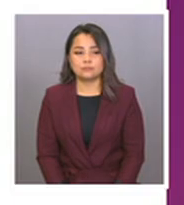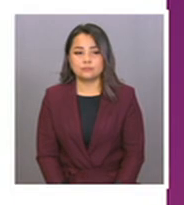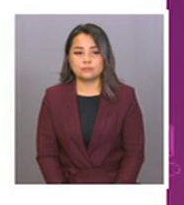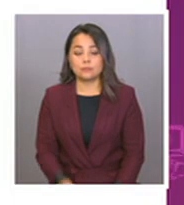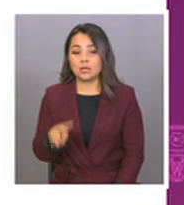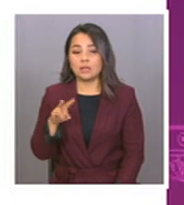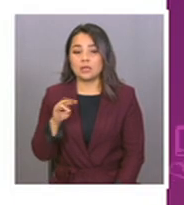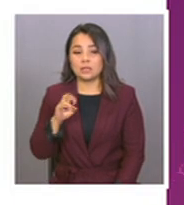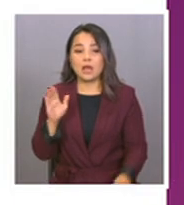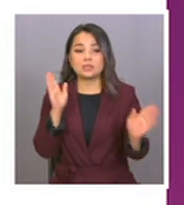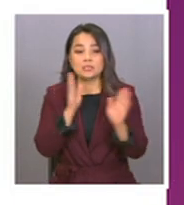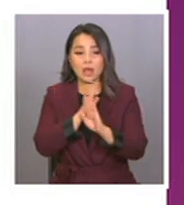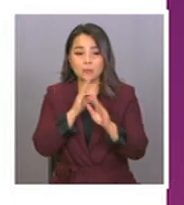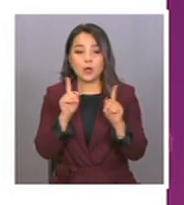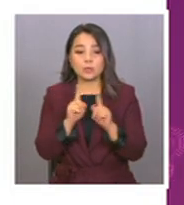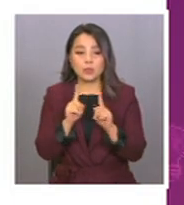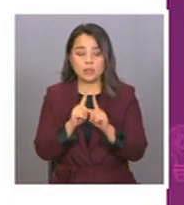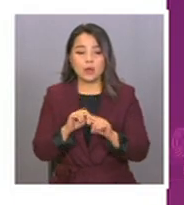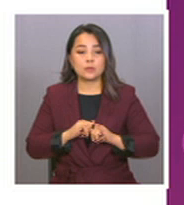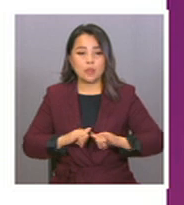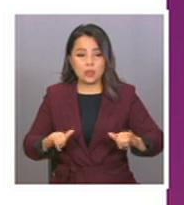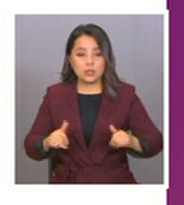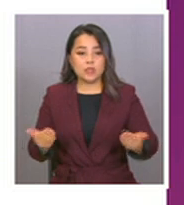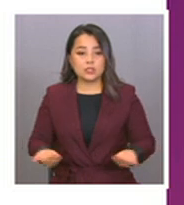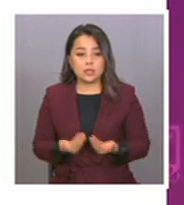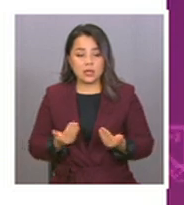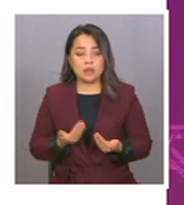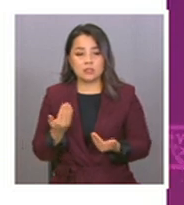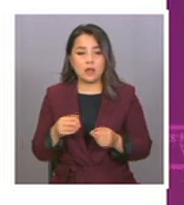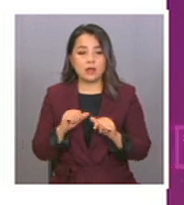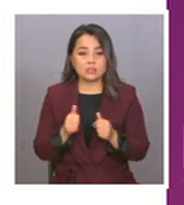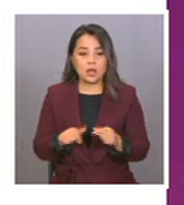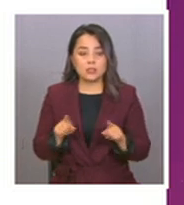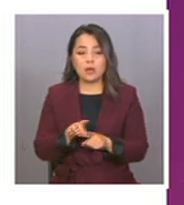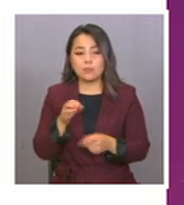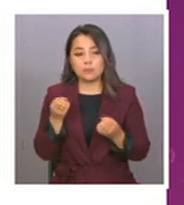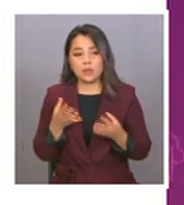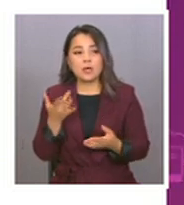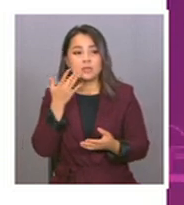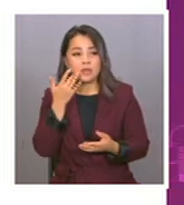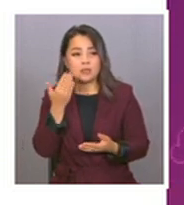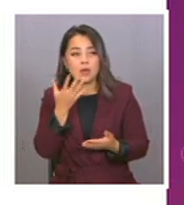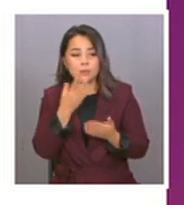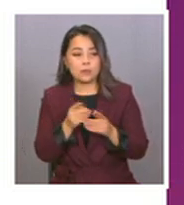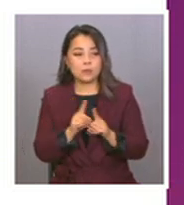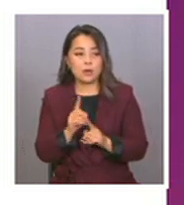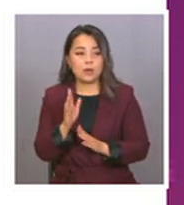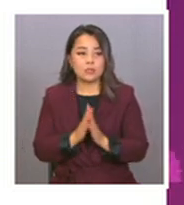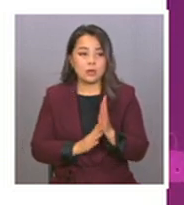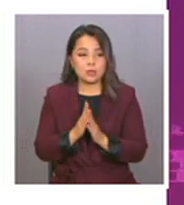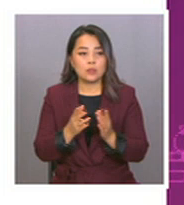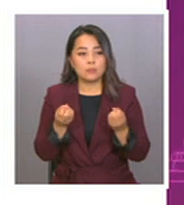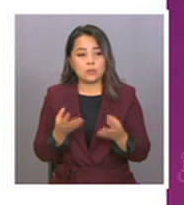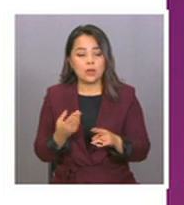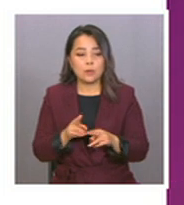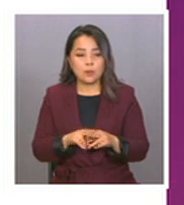Линей табиғатта өте кең таралған тірі ағзаларға кәдімгі деген сөзді қолданған. Мысалы, кәдімгі көк бұта, кәдімгі